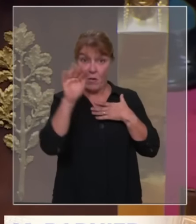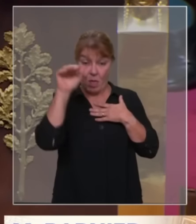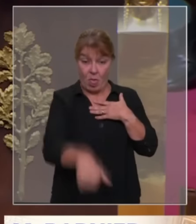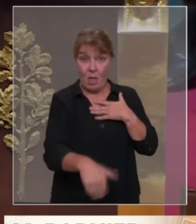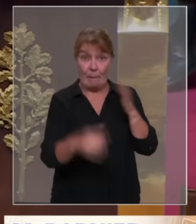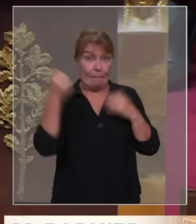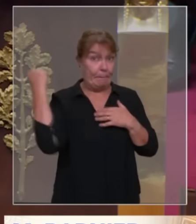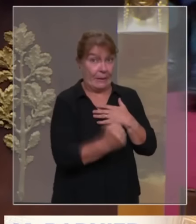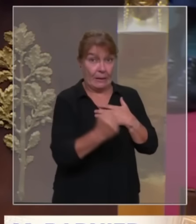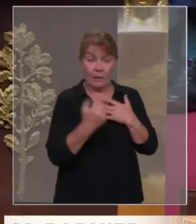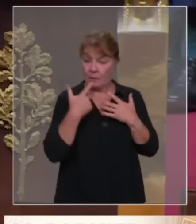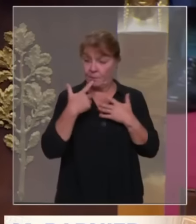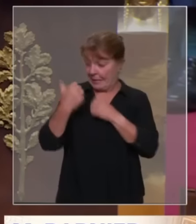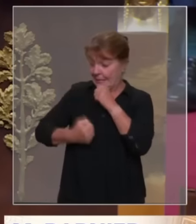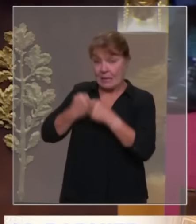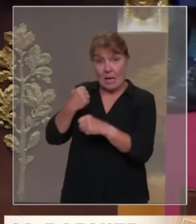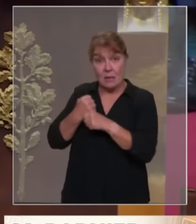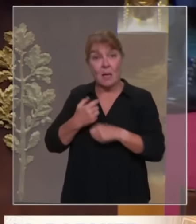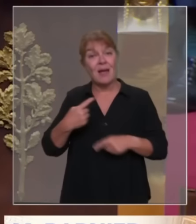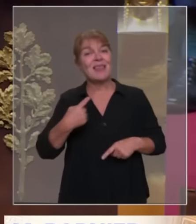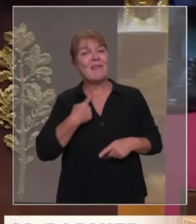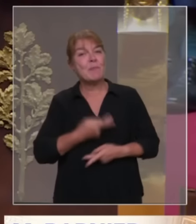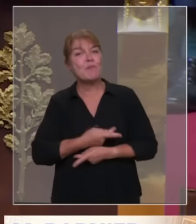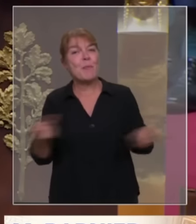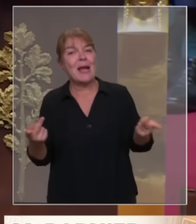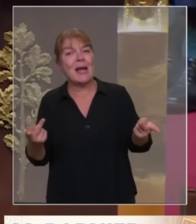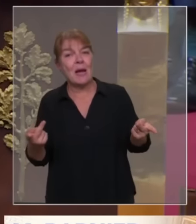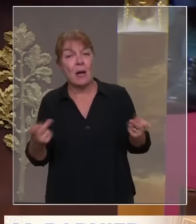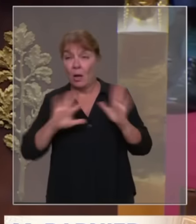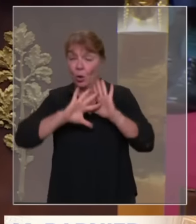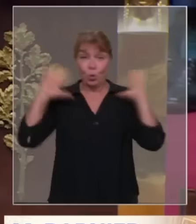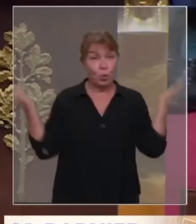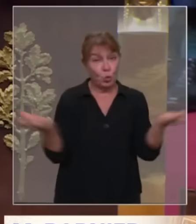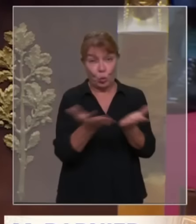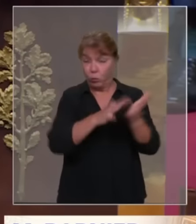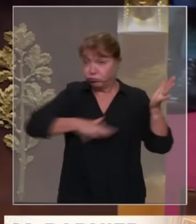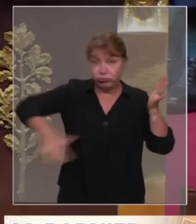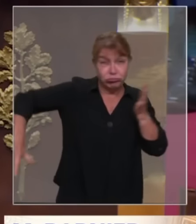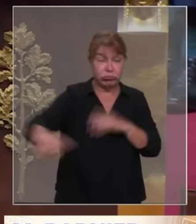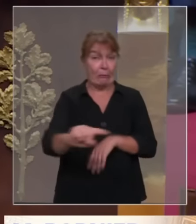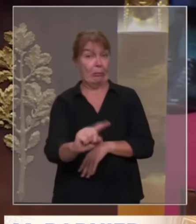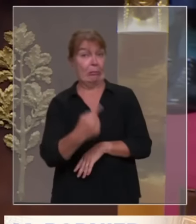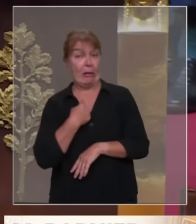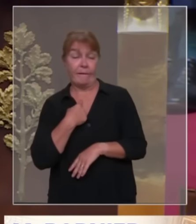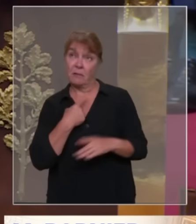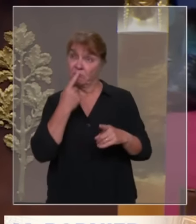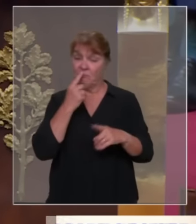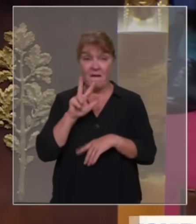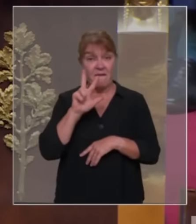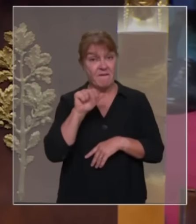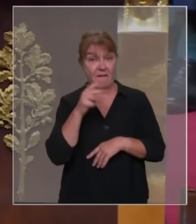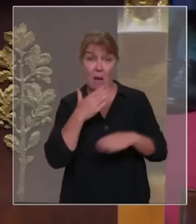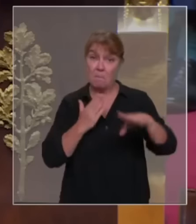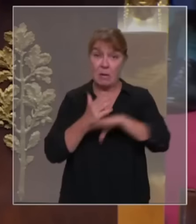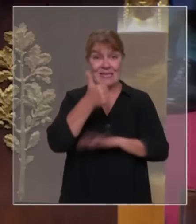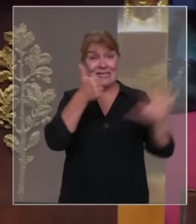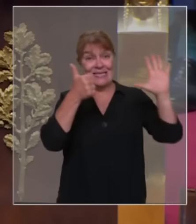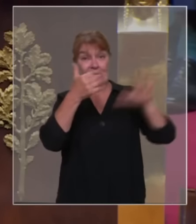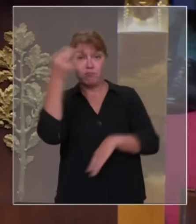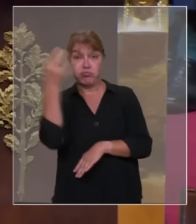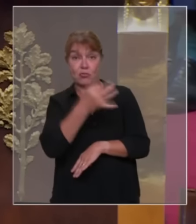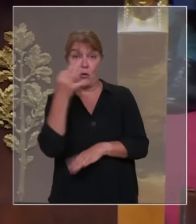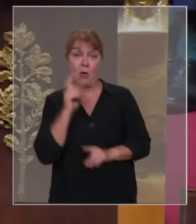année, notre déficit public, celui de toutes les collectivités publiques, devrait dépasser 6% de